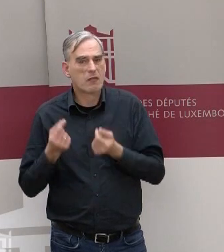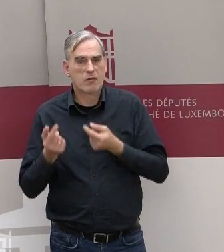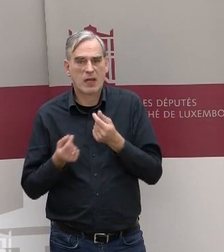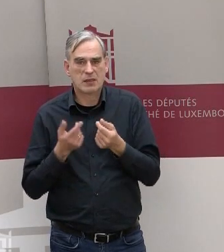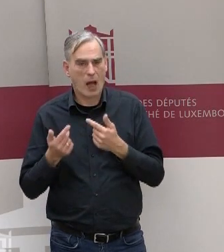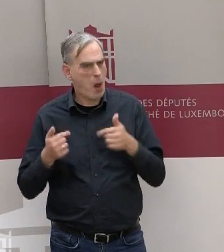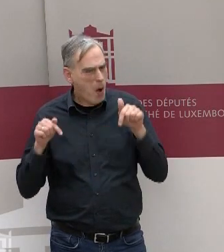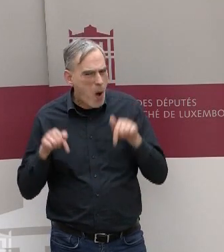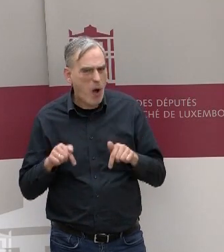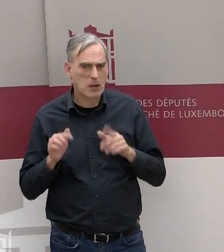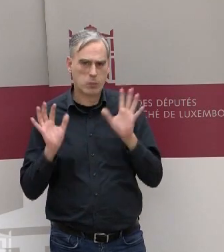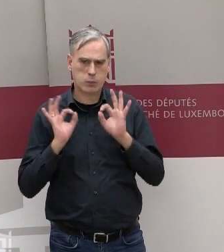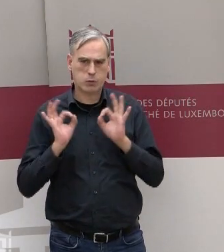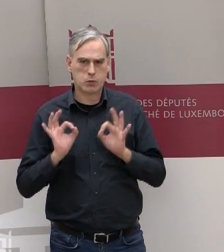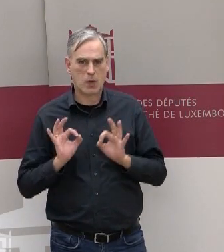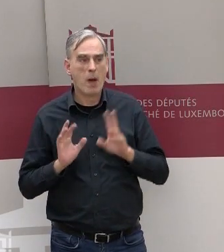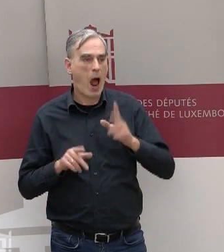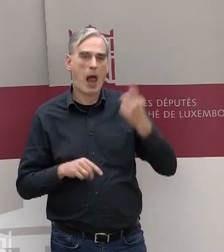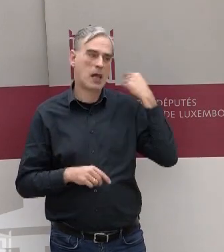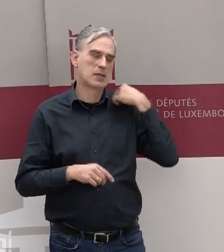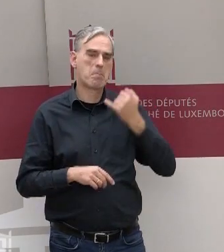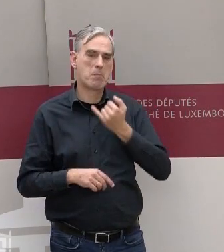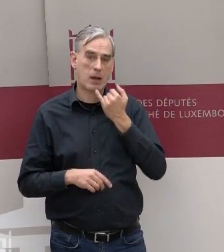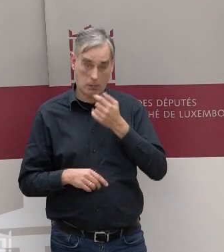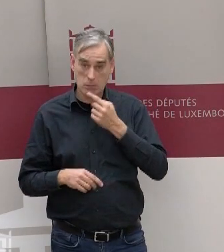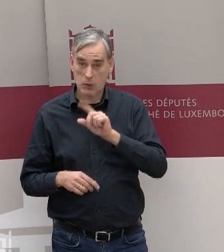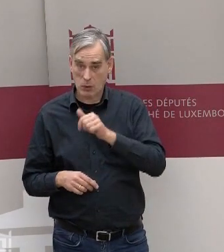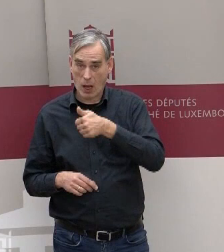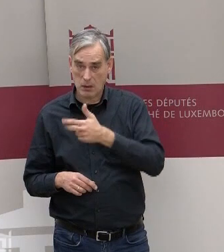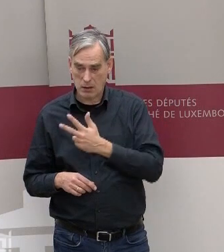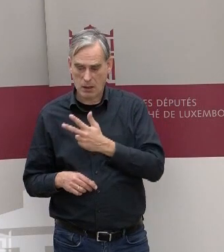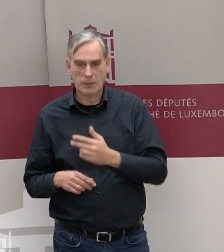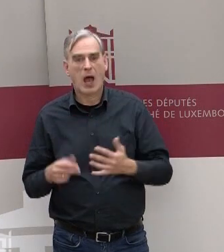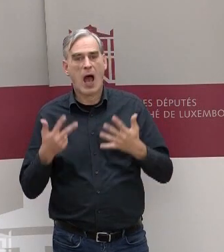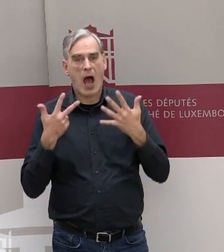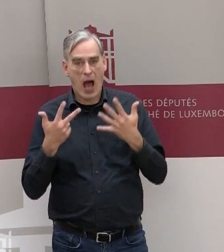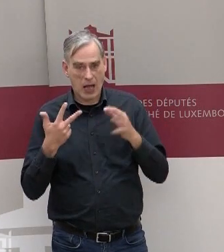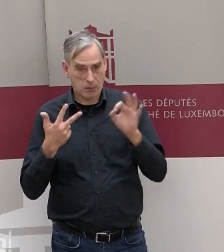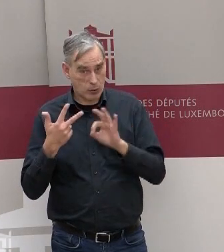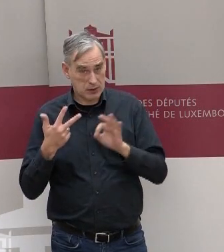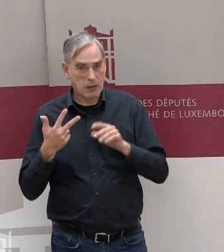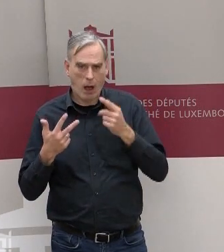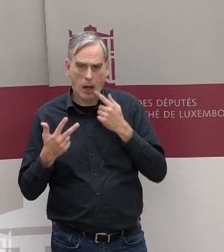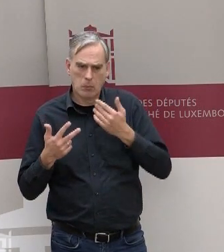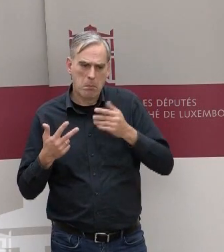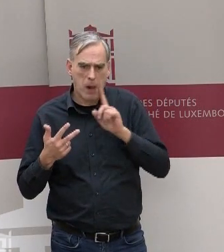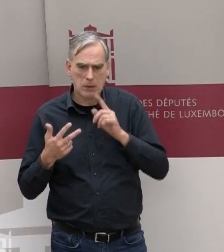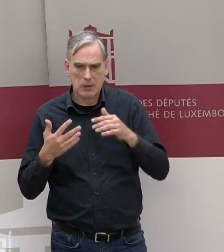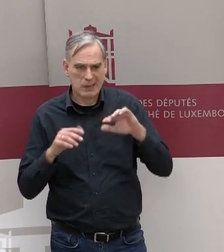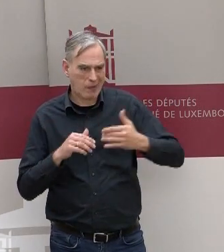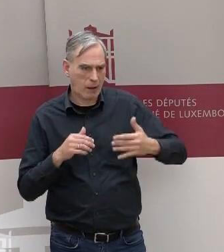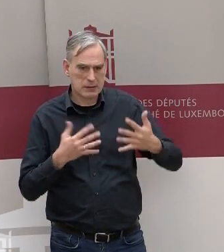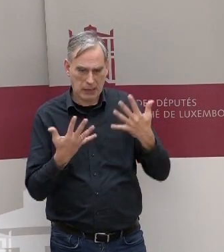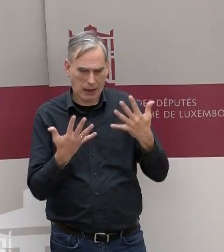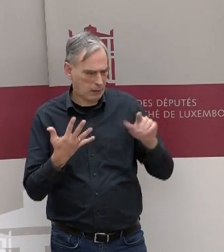wie alle Dritte. 8%, also bald alle Zehnten, so ist es gut, dass die Situation sich deutlich verschlechtert hat an